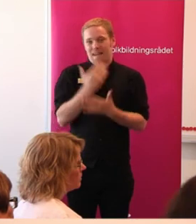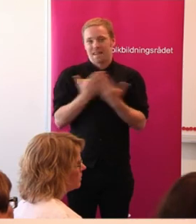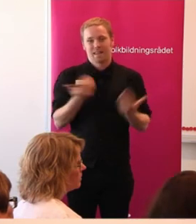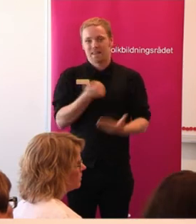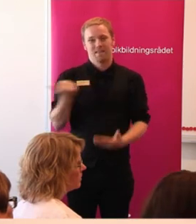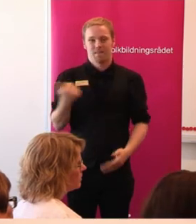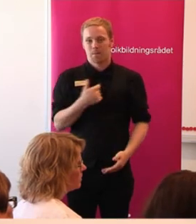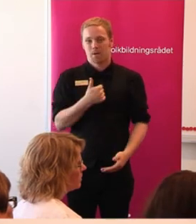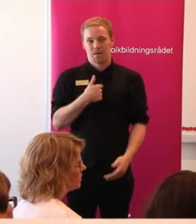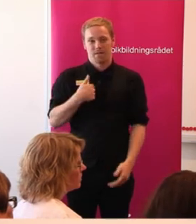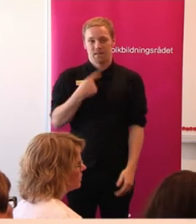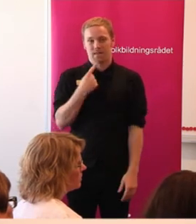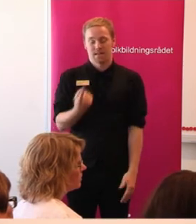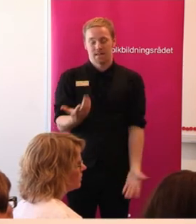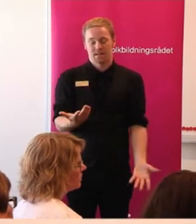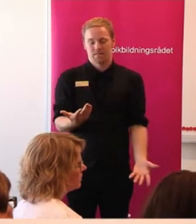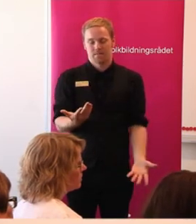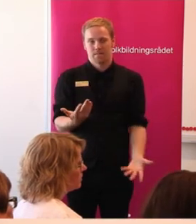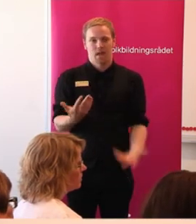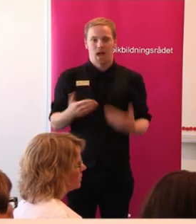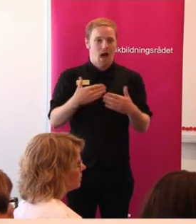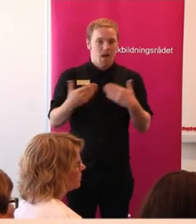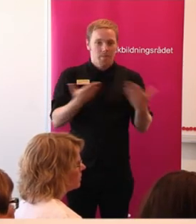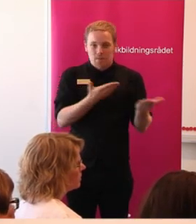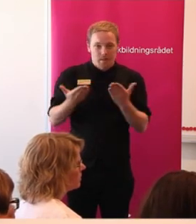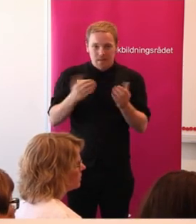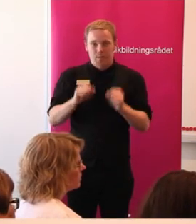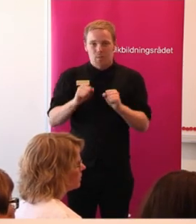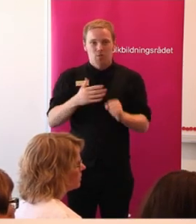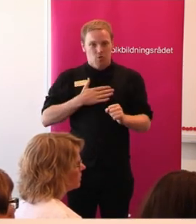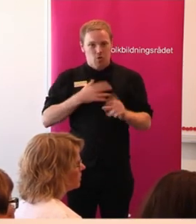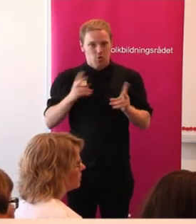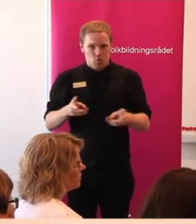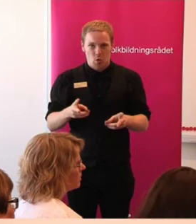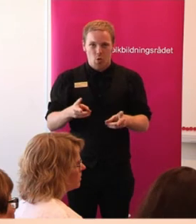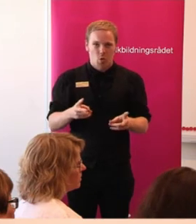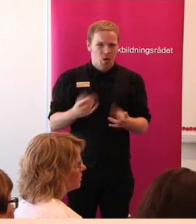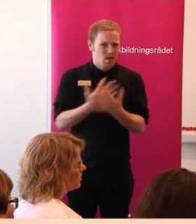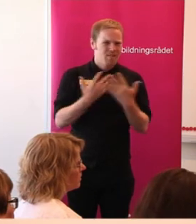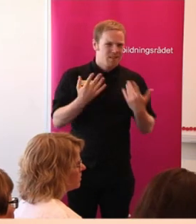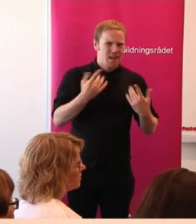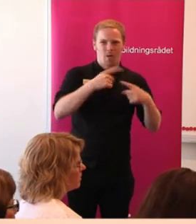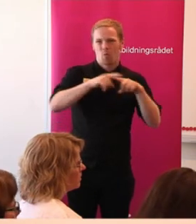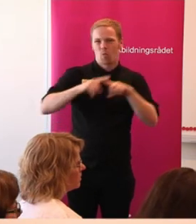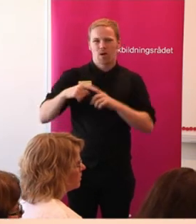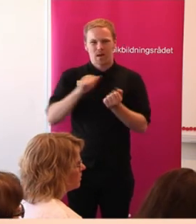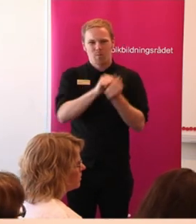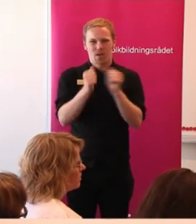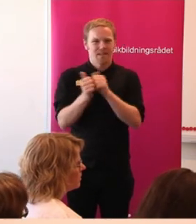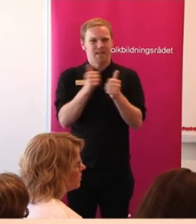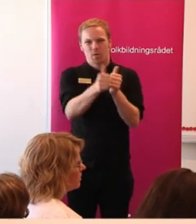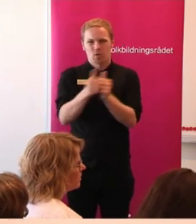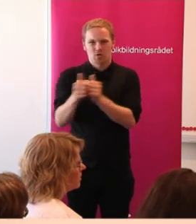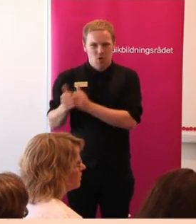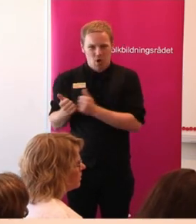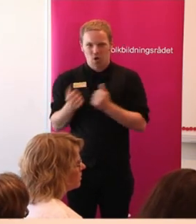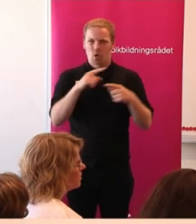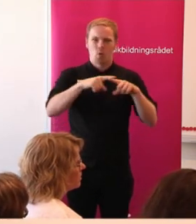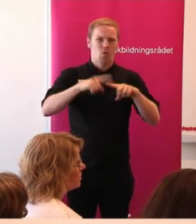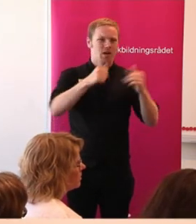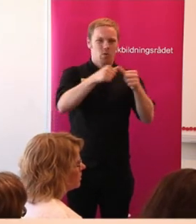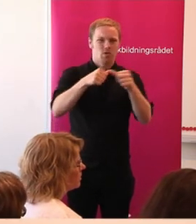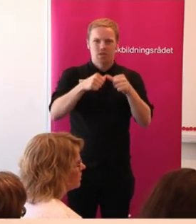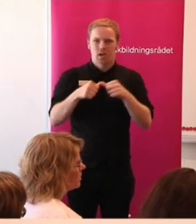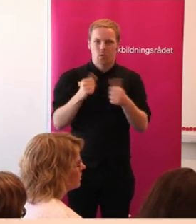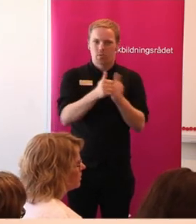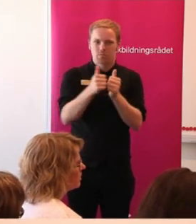säger det. Utan det måste ju Arbetsförmedlingen tycka, det måste ett antal andra politiska företrädare här i lokalen och andra organisationsföreträdare måste